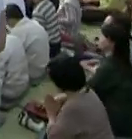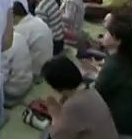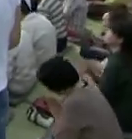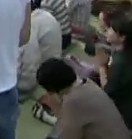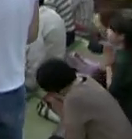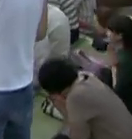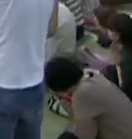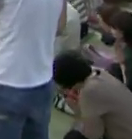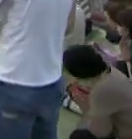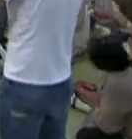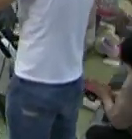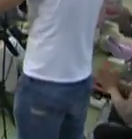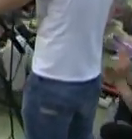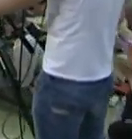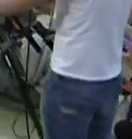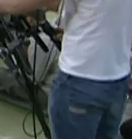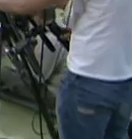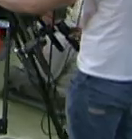안녕하십니까.